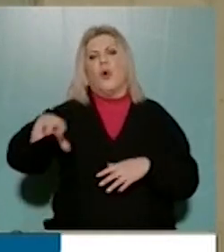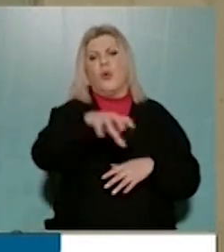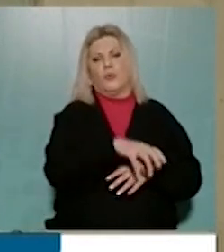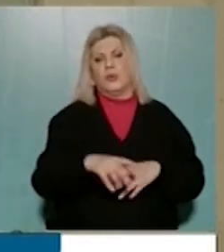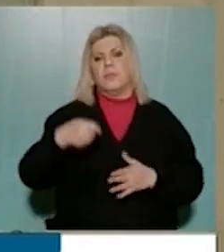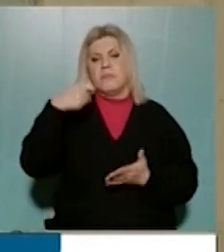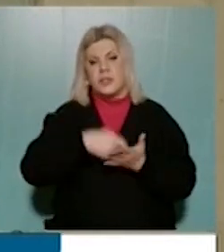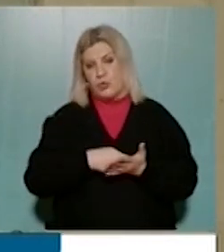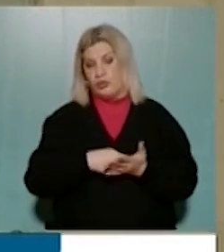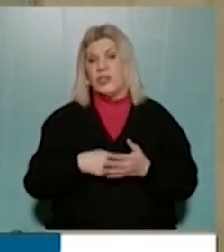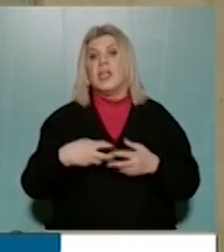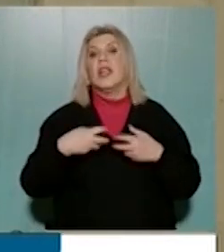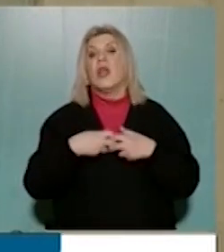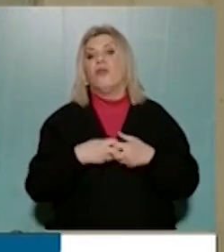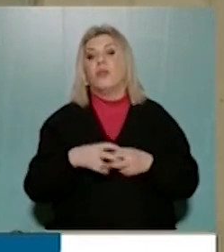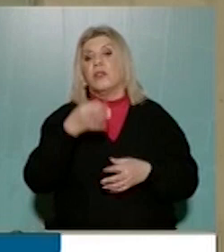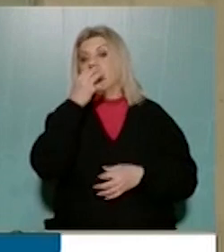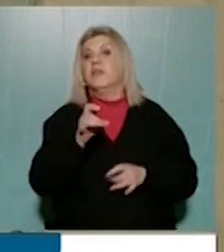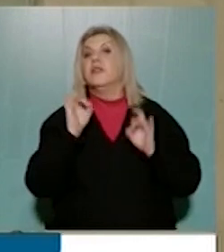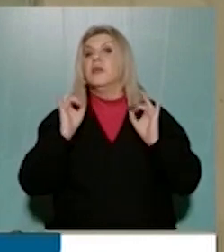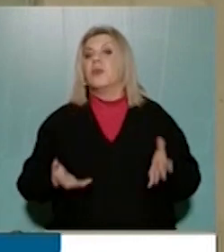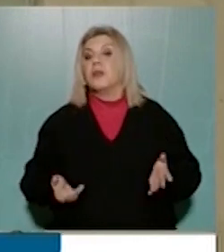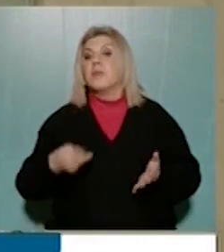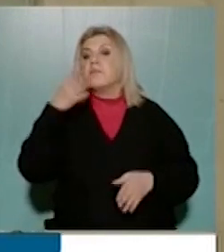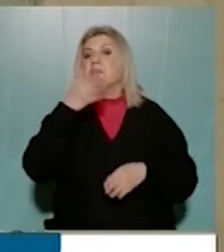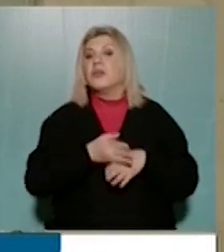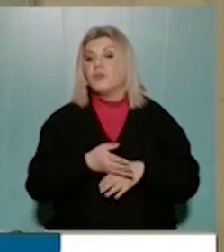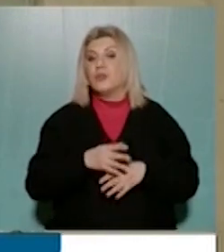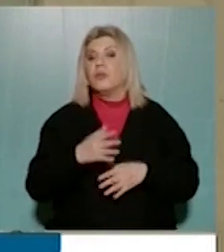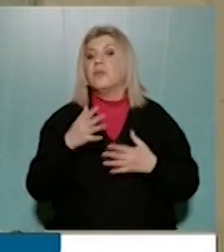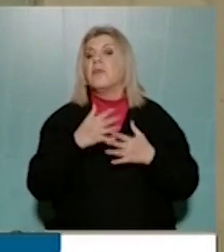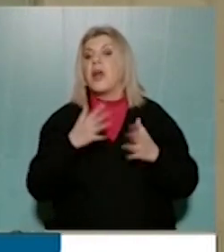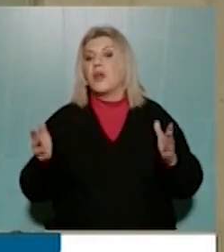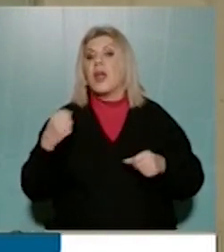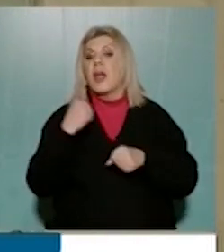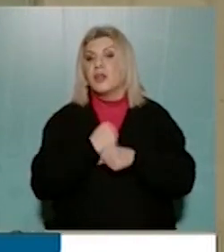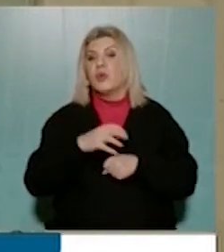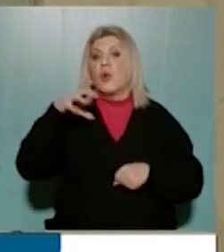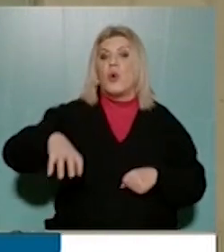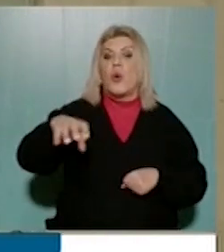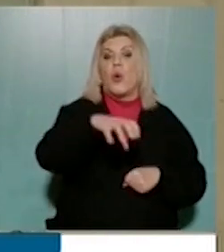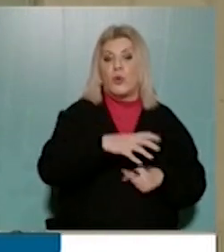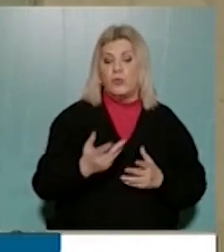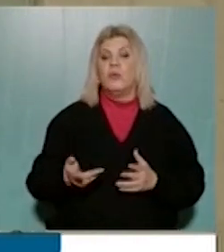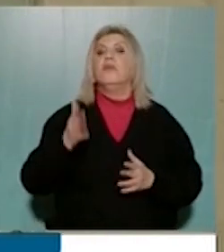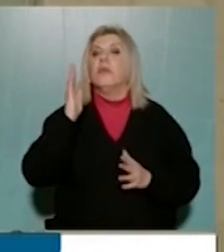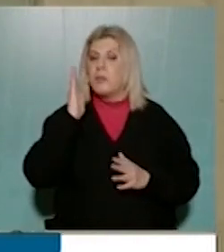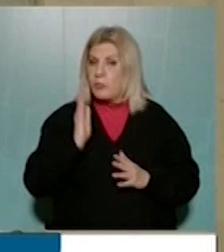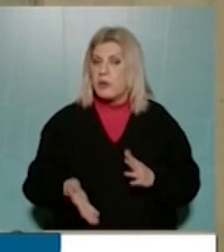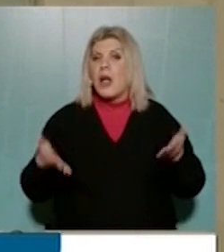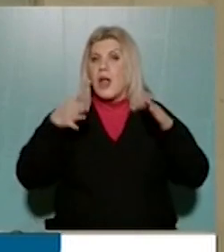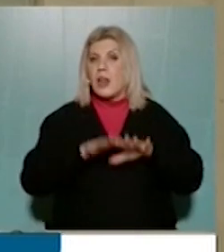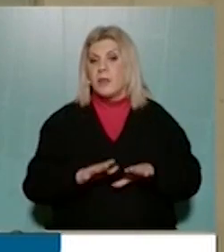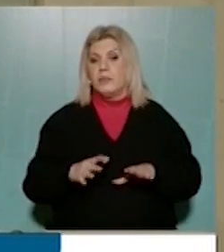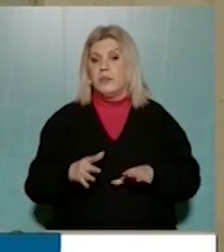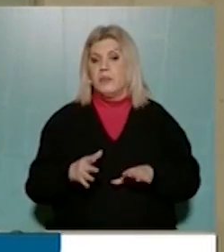μίσθωση λεωφορείων αυτό γιατί δεν αναφέρεται πουθενά μίσθωση λεωφορείων των μεγάλων εργασιακών χώρων για ώστε να μπορούνε να καλύπτονται